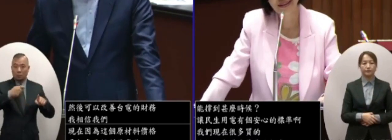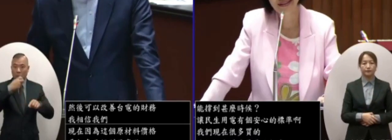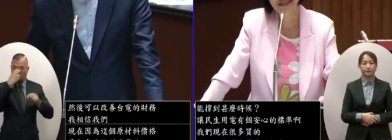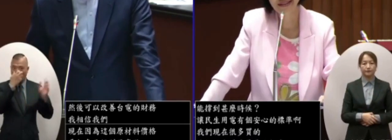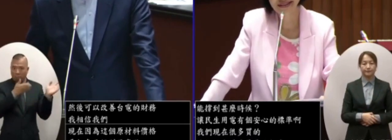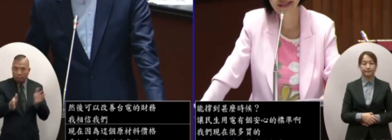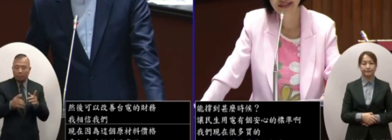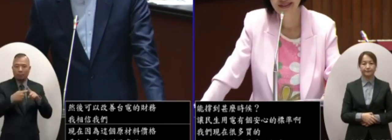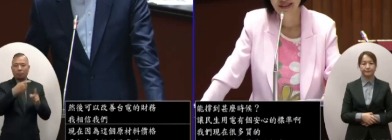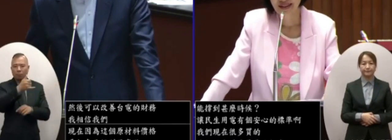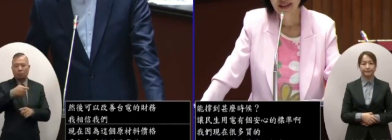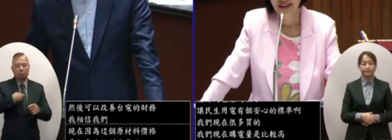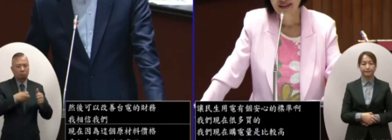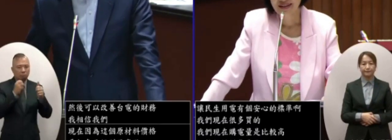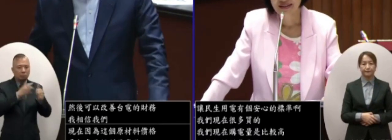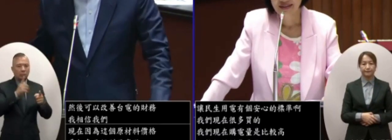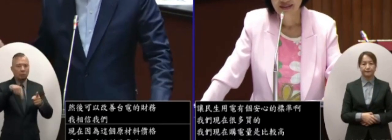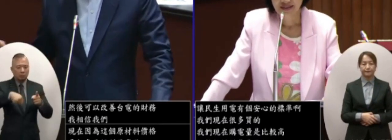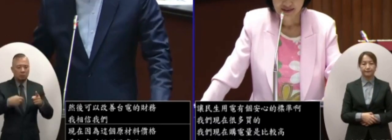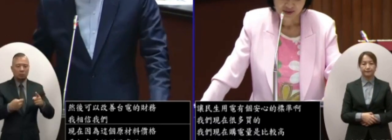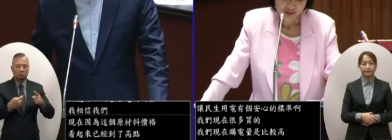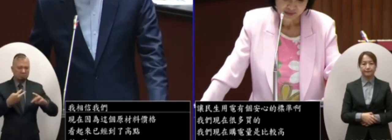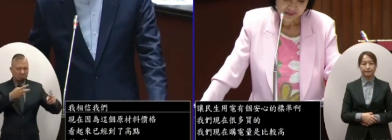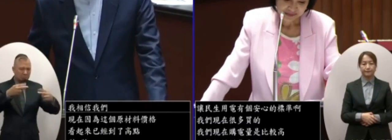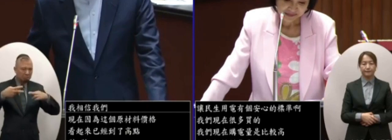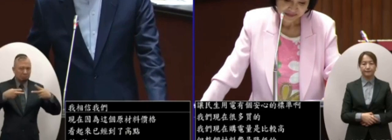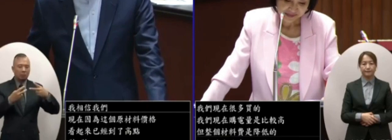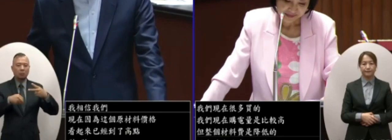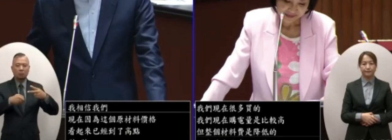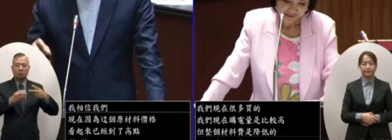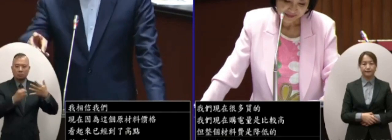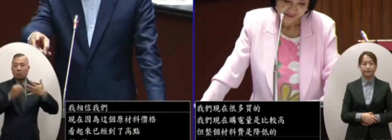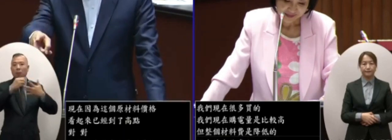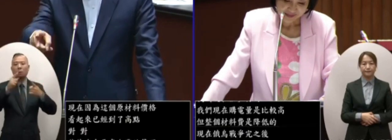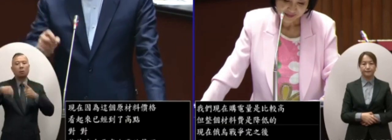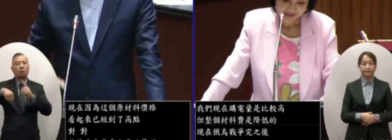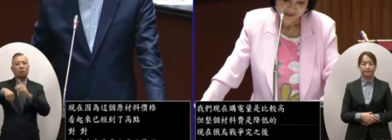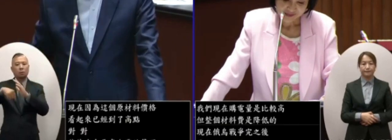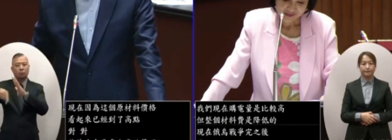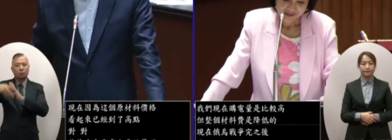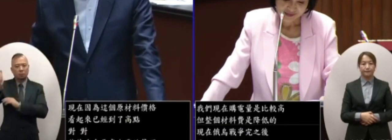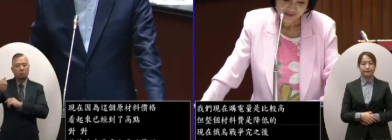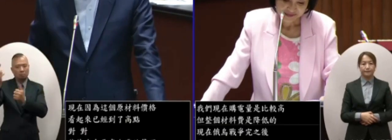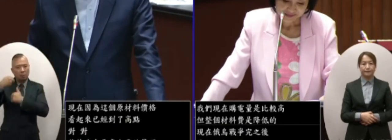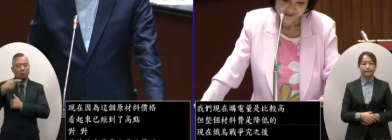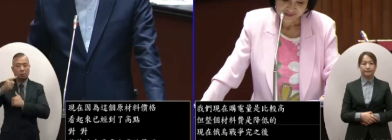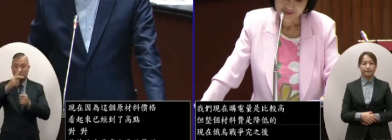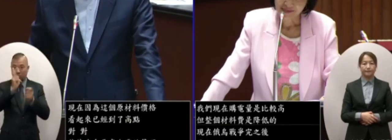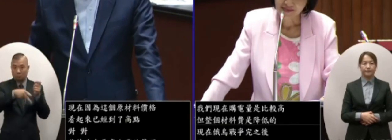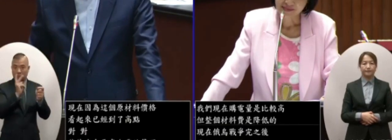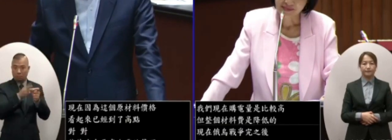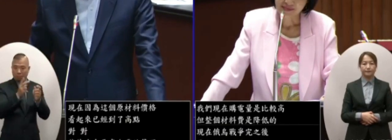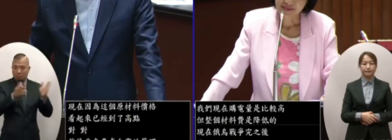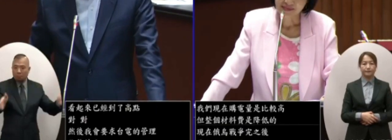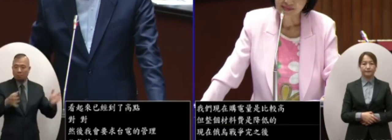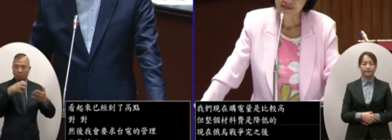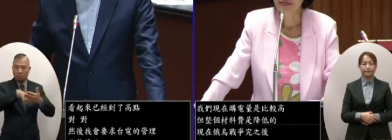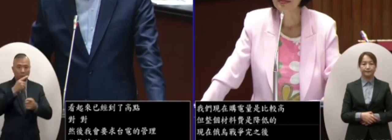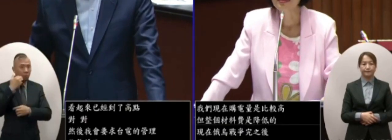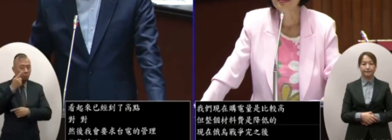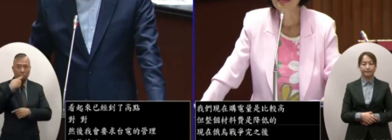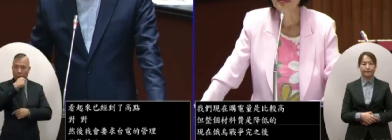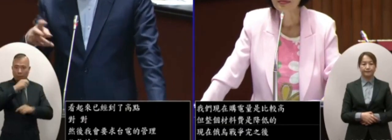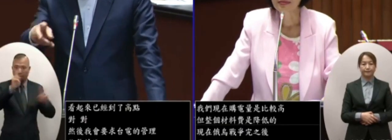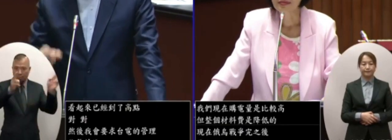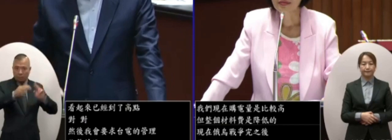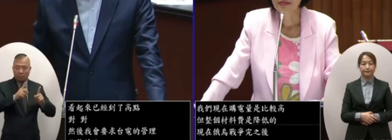进。所以那个院长有要求我，两年内如果这个台电不能够正向，得了这个补